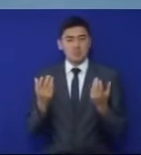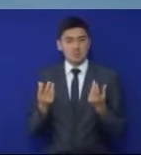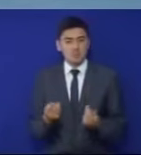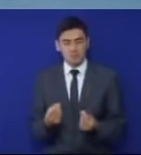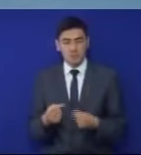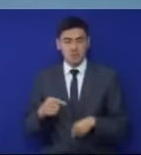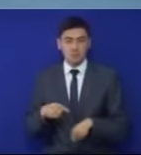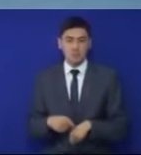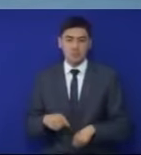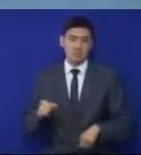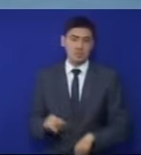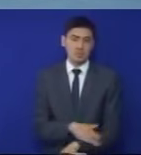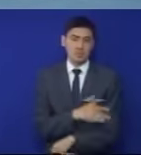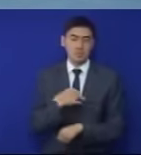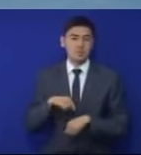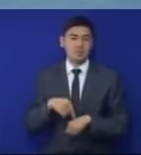это радостно